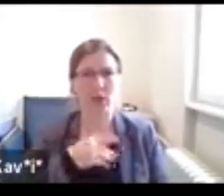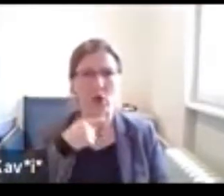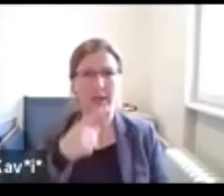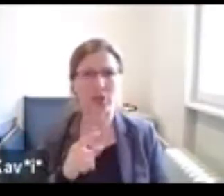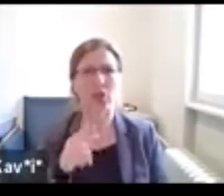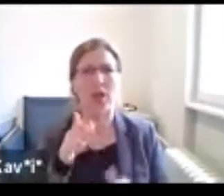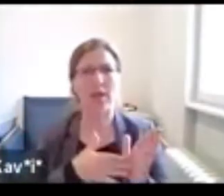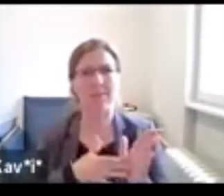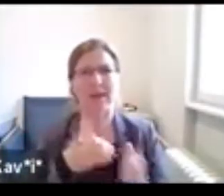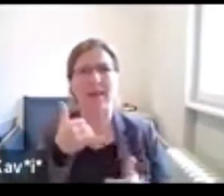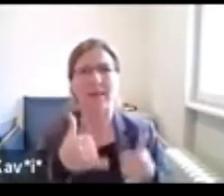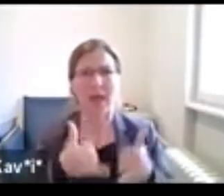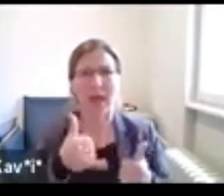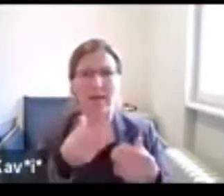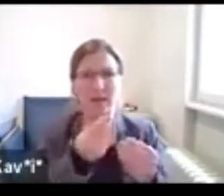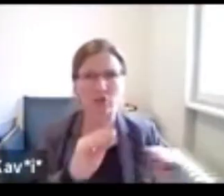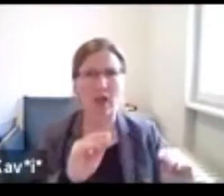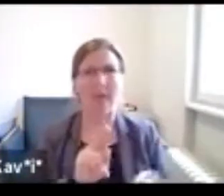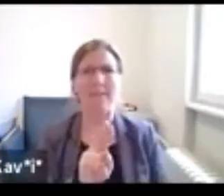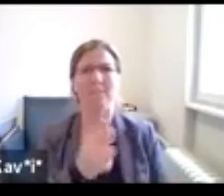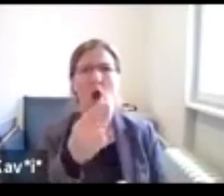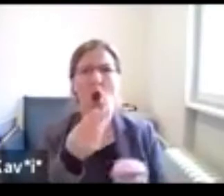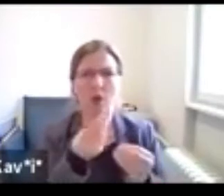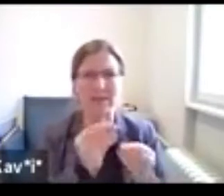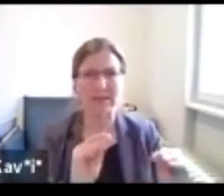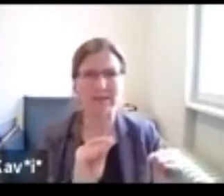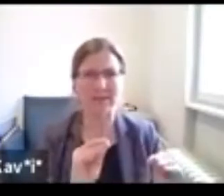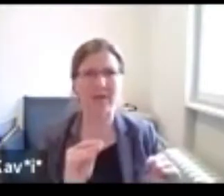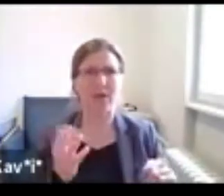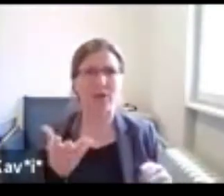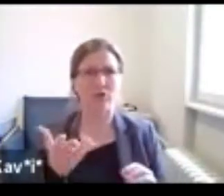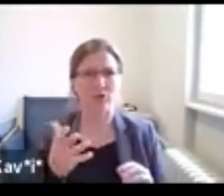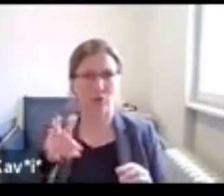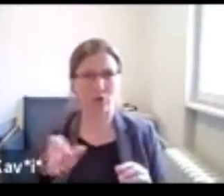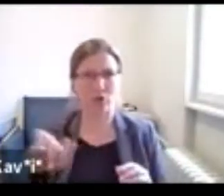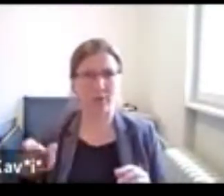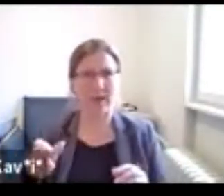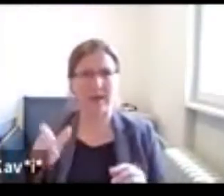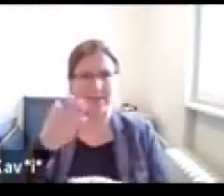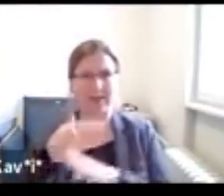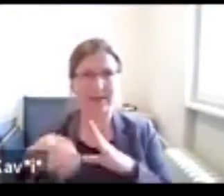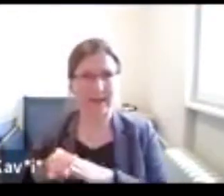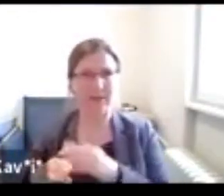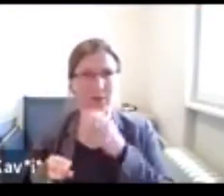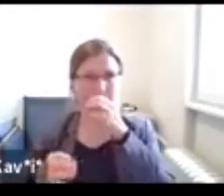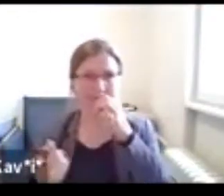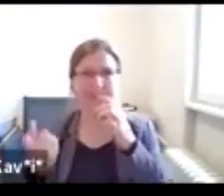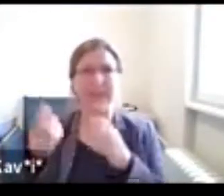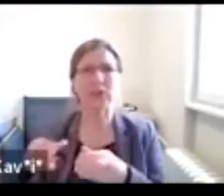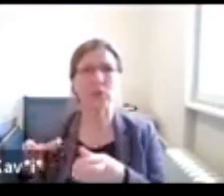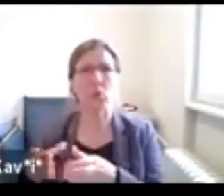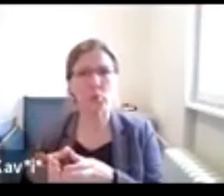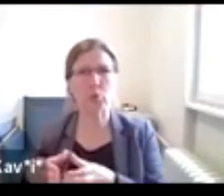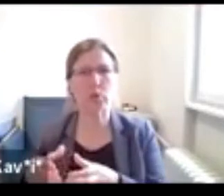tipa natječaja, poziva i svih drugih stvari koje su osobe s invaliditetom koje se javljaju, znači iz udruga civilnih društava, da se i